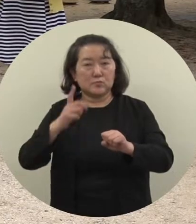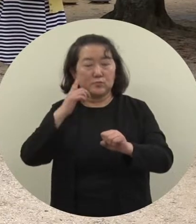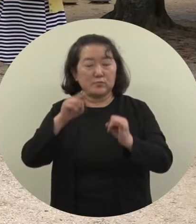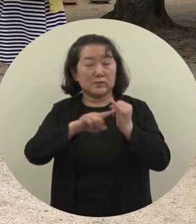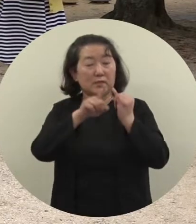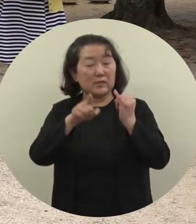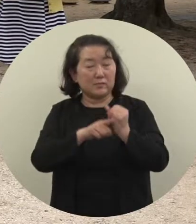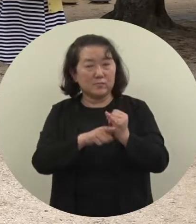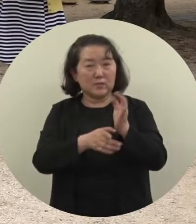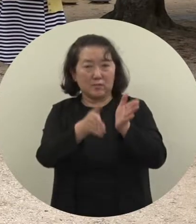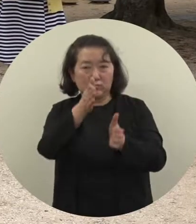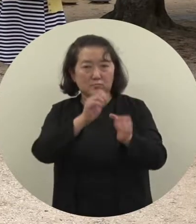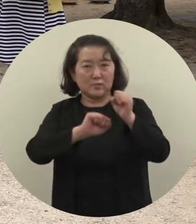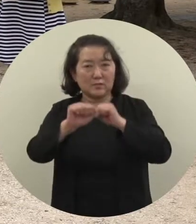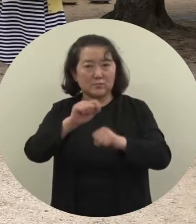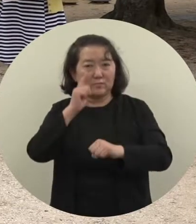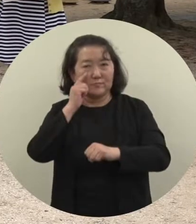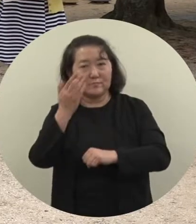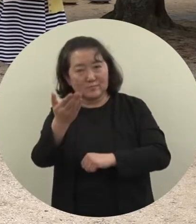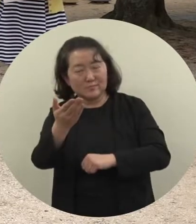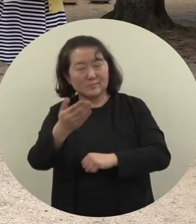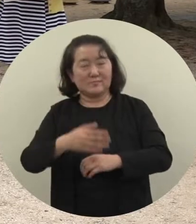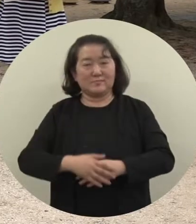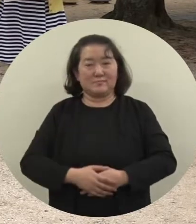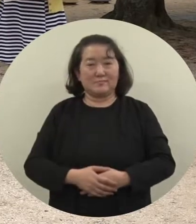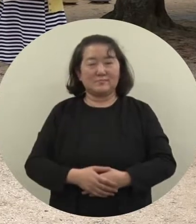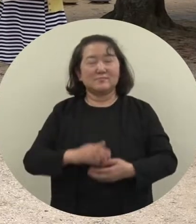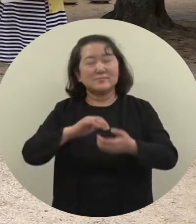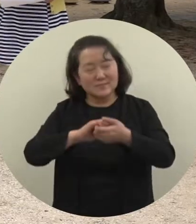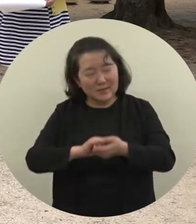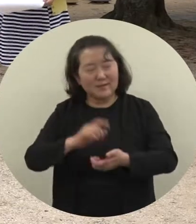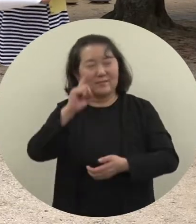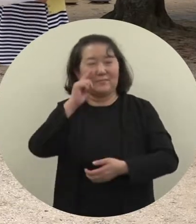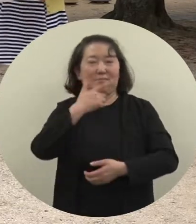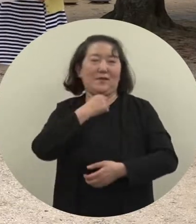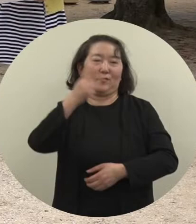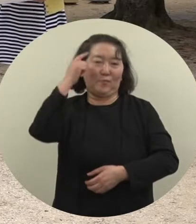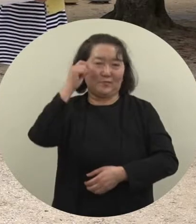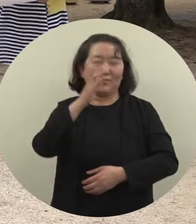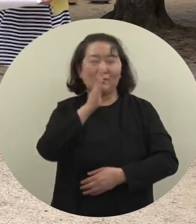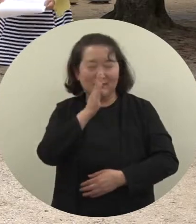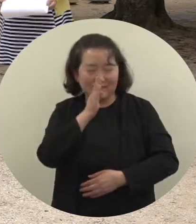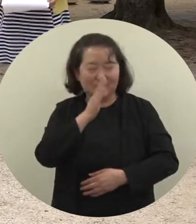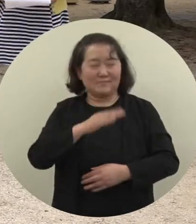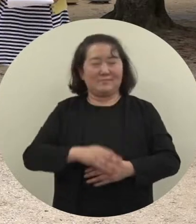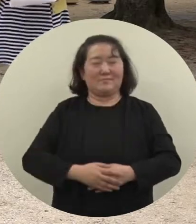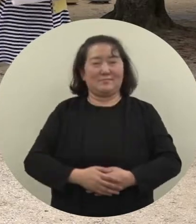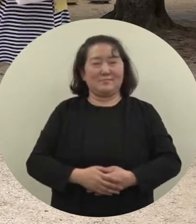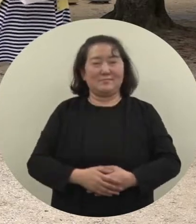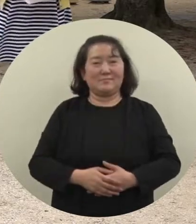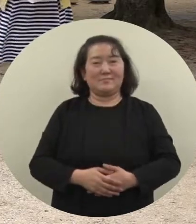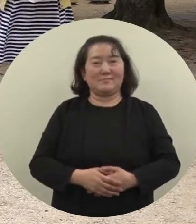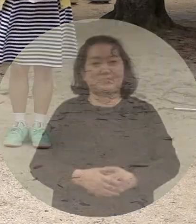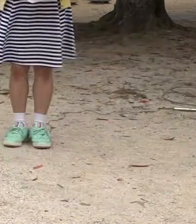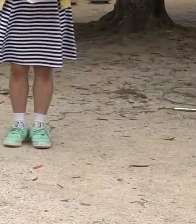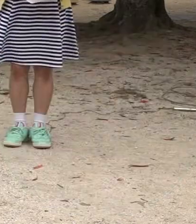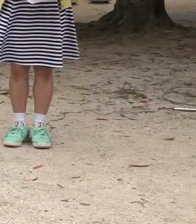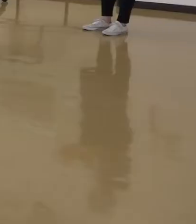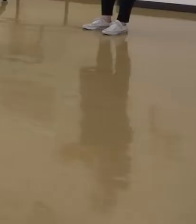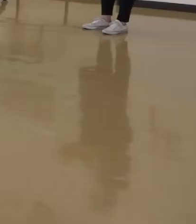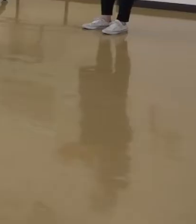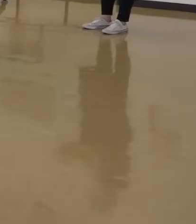ている妊婦さんをサポートする活動を見てみませんか。 ぜひ見てみたいです。お願いします。